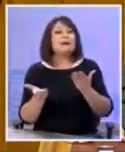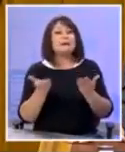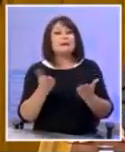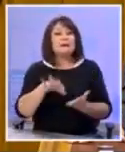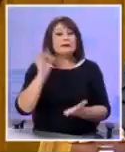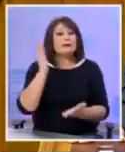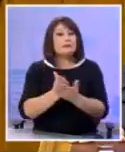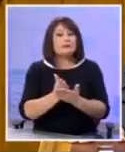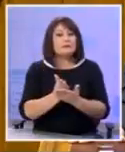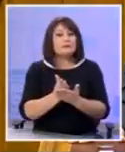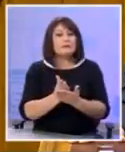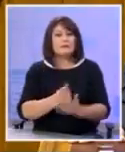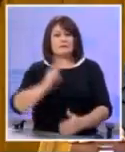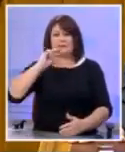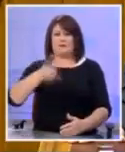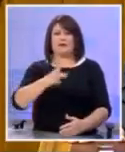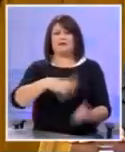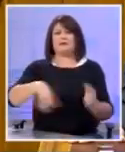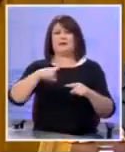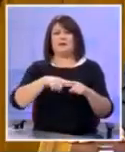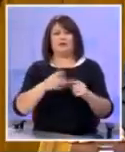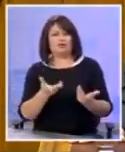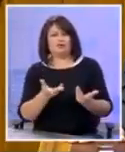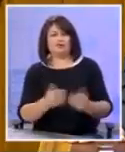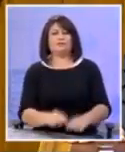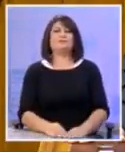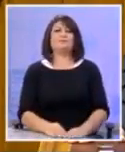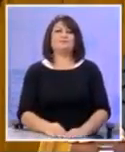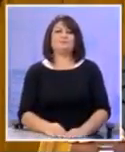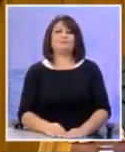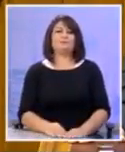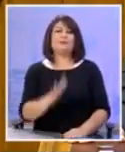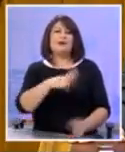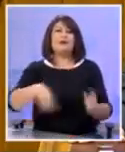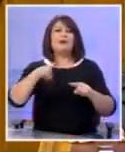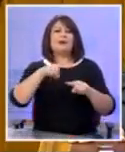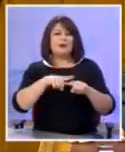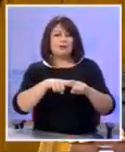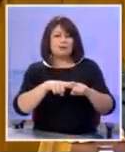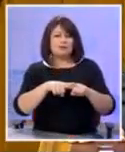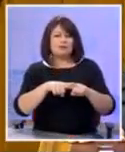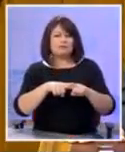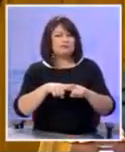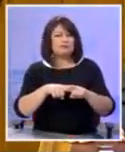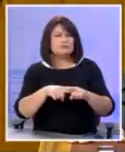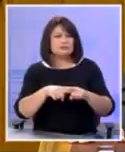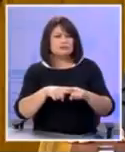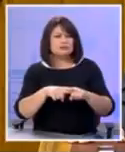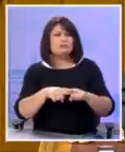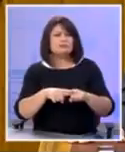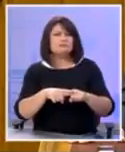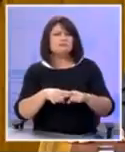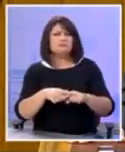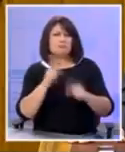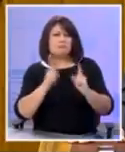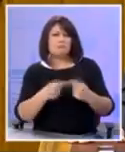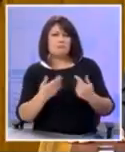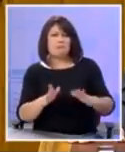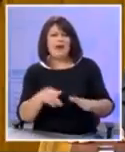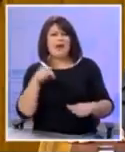έκανε σας έδωσε την απάντησή του. Αν μη τι άλλο, αυτό θεωρείται πολιτική υποκρισία και